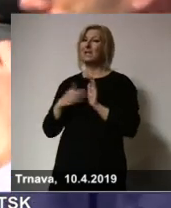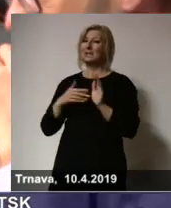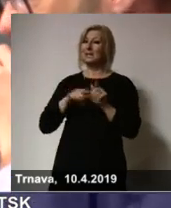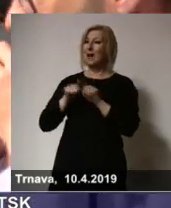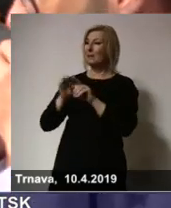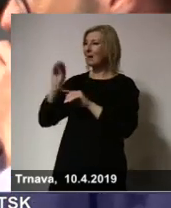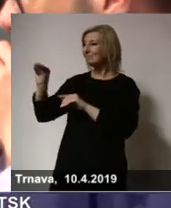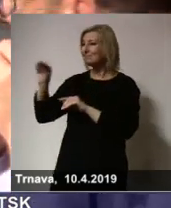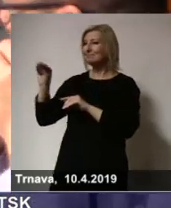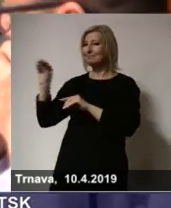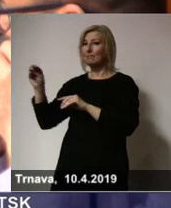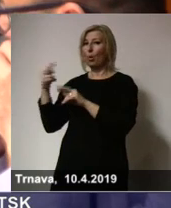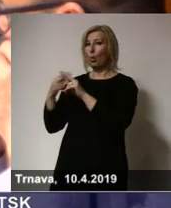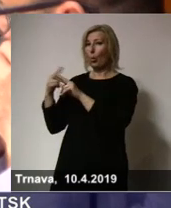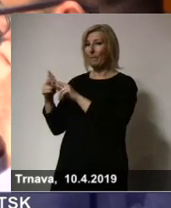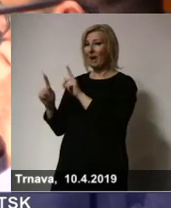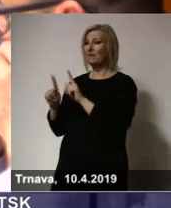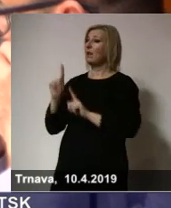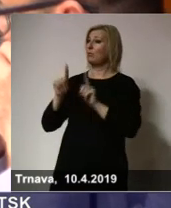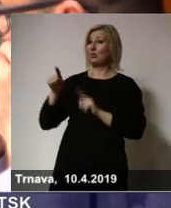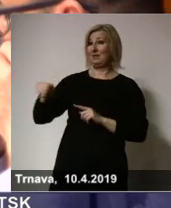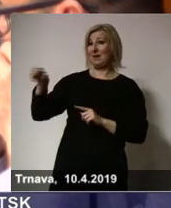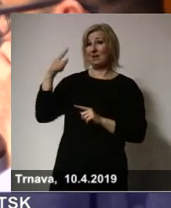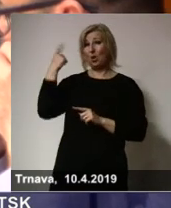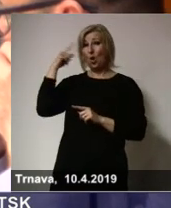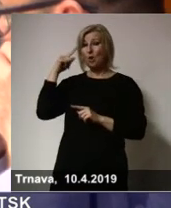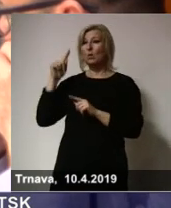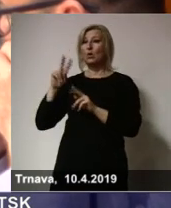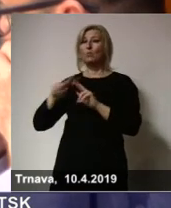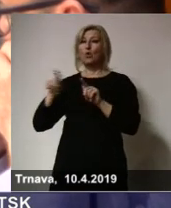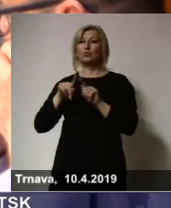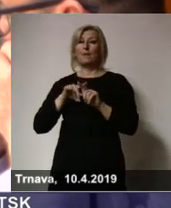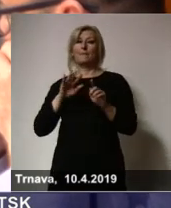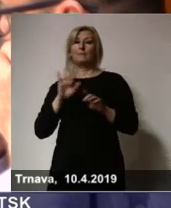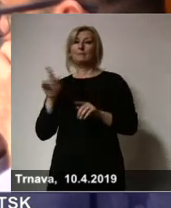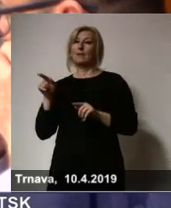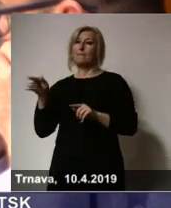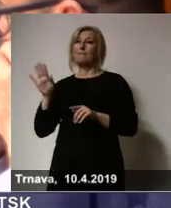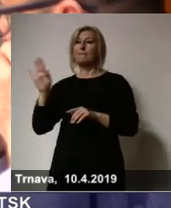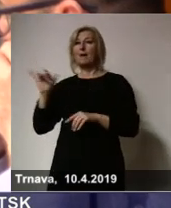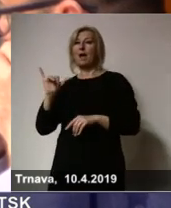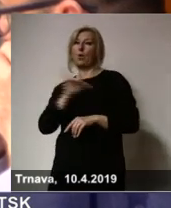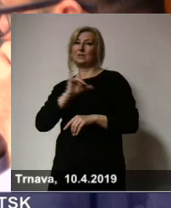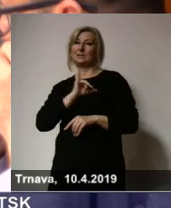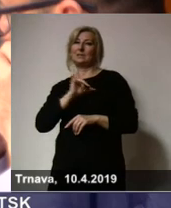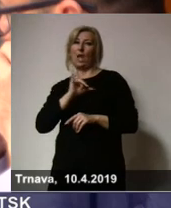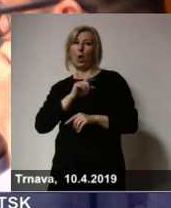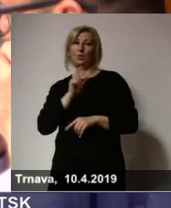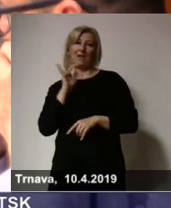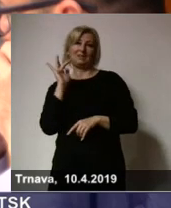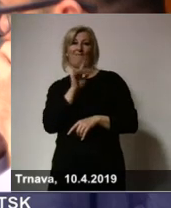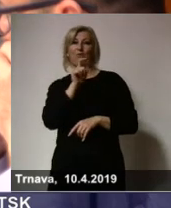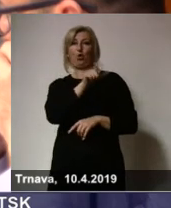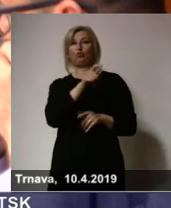že môže byť aj odborne zaujatý ten človek, ktorý tam sedel. Ale vo všeobecnosti